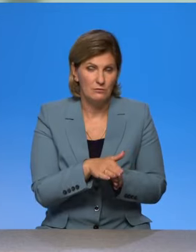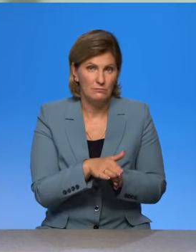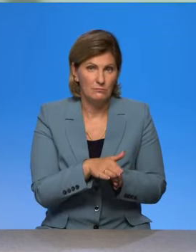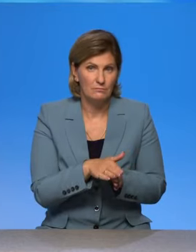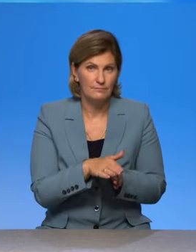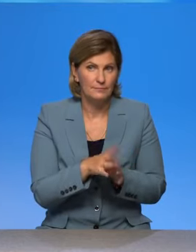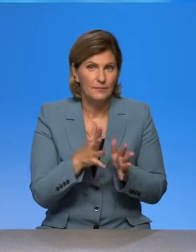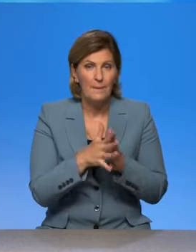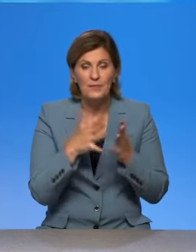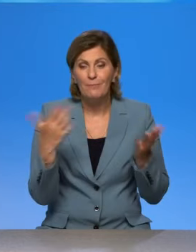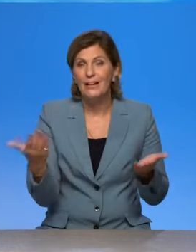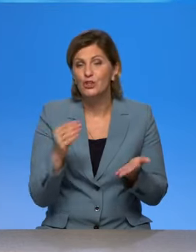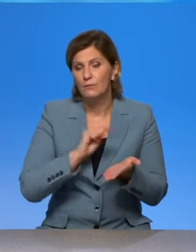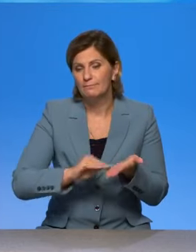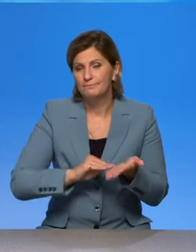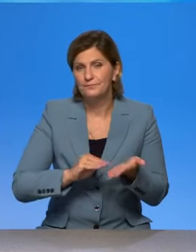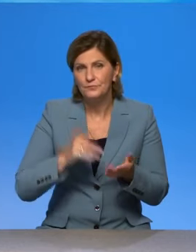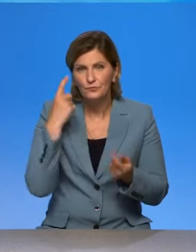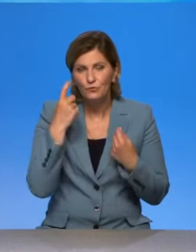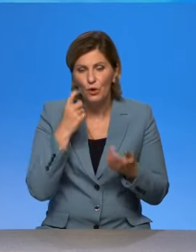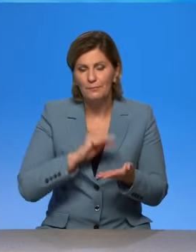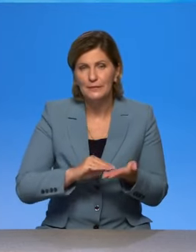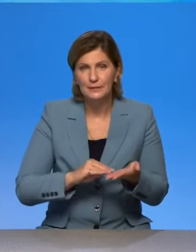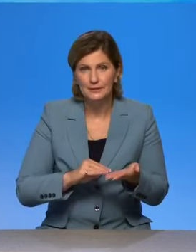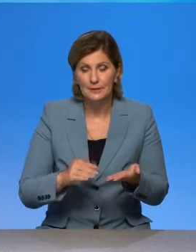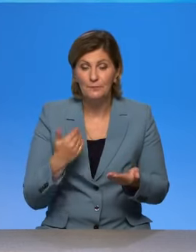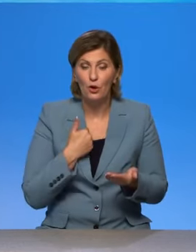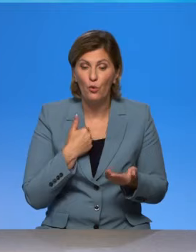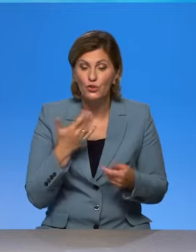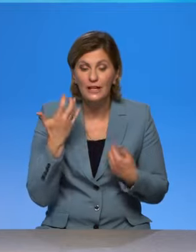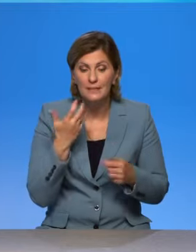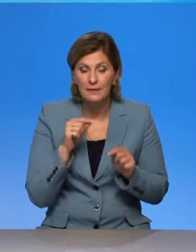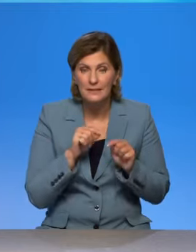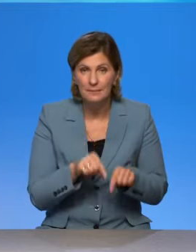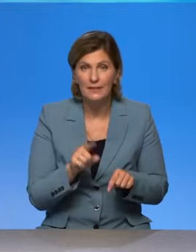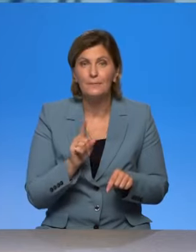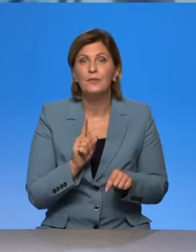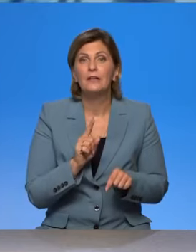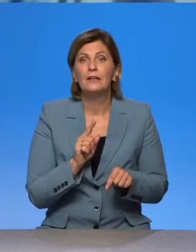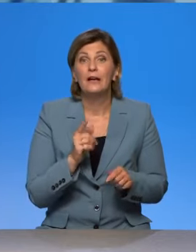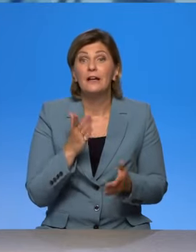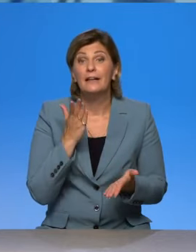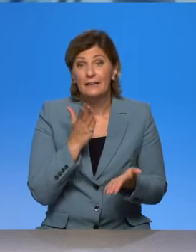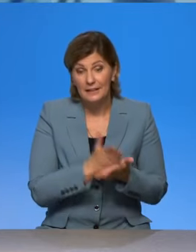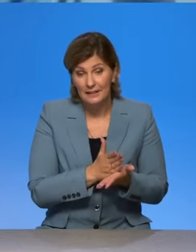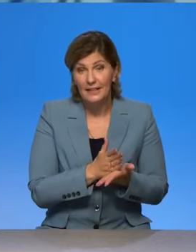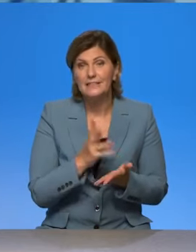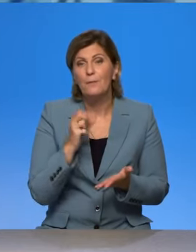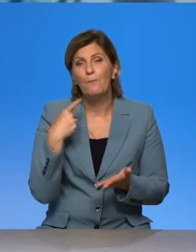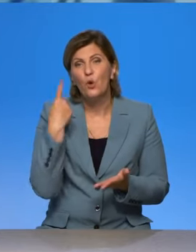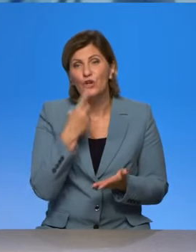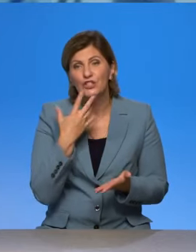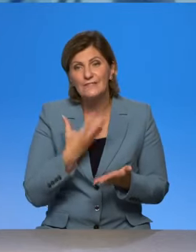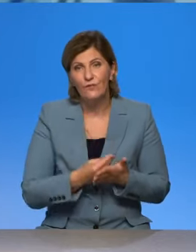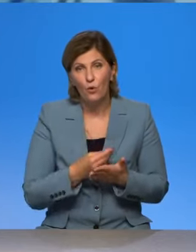Огромное количество СМС присылают наши телезрители. Вот хочется поразбираться в них, потому что любопытные. Есть, конечно, про личный опыт. Воронежская